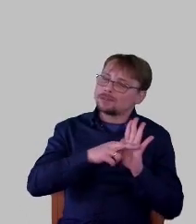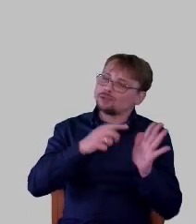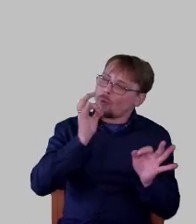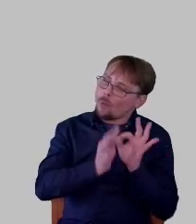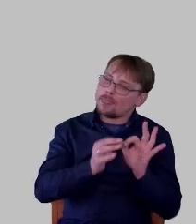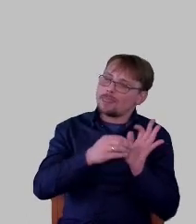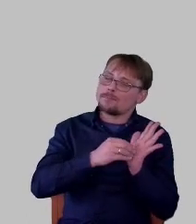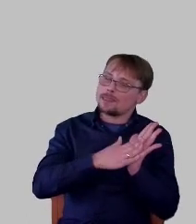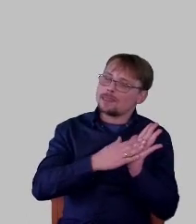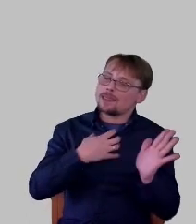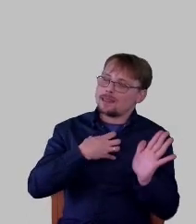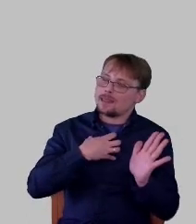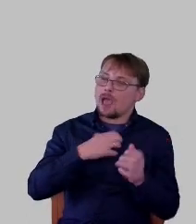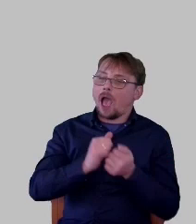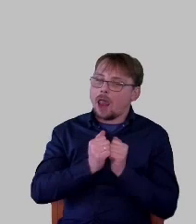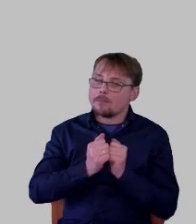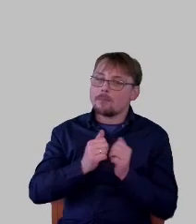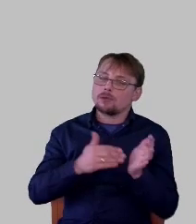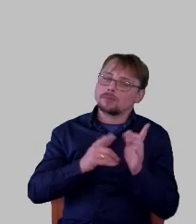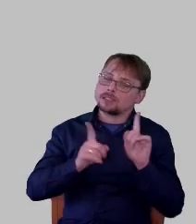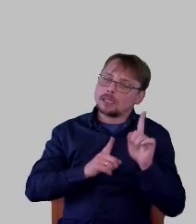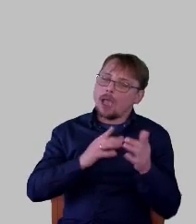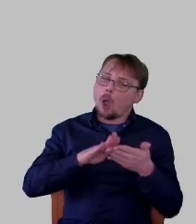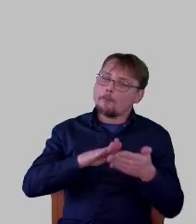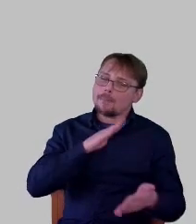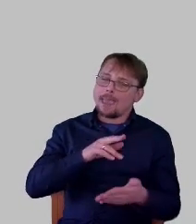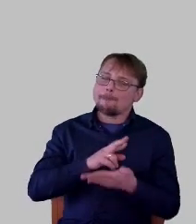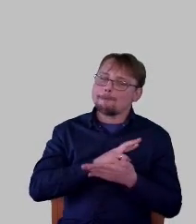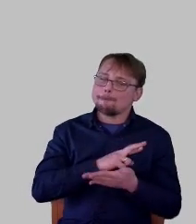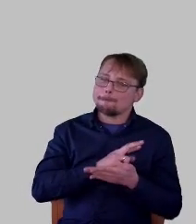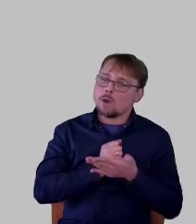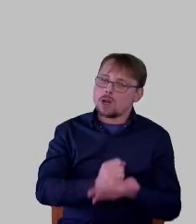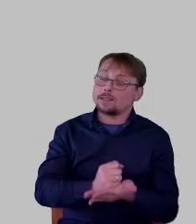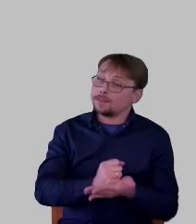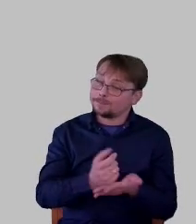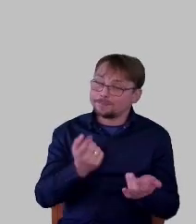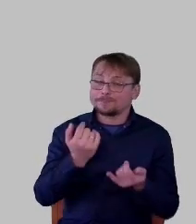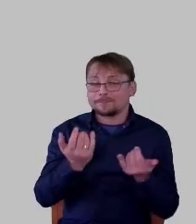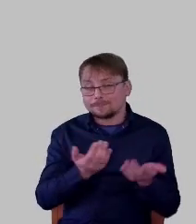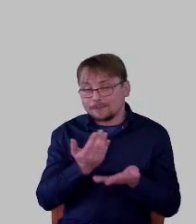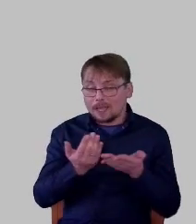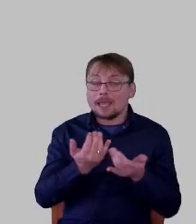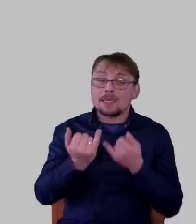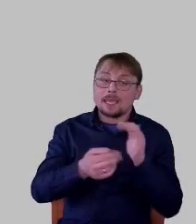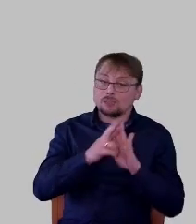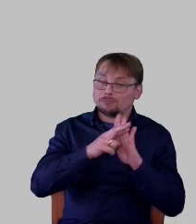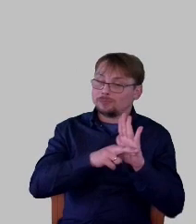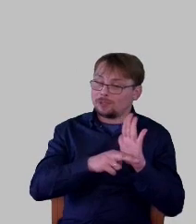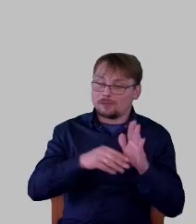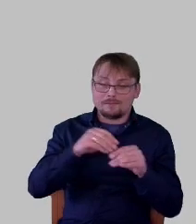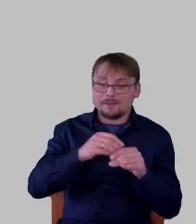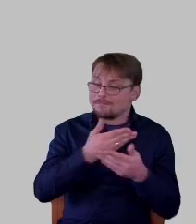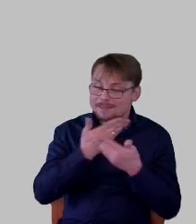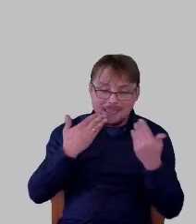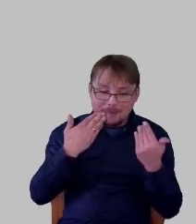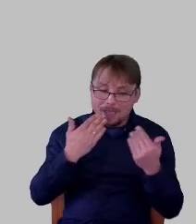różnicują. Może to być poradnia publiczna, jeżeli jest taki wymóg, to jest to wskazane w przepisach. Jeżeli przepisy tego nie precyzują,